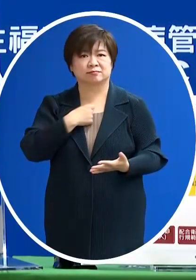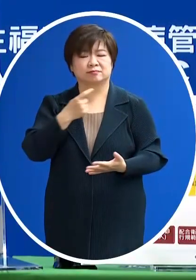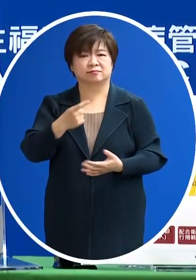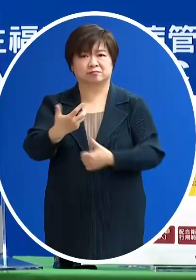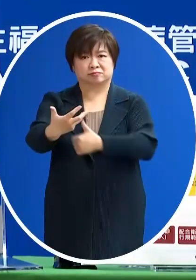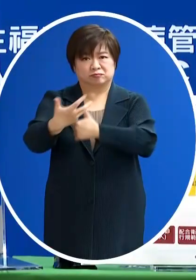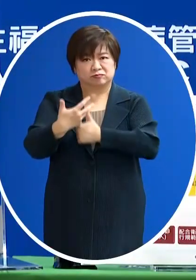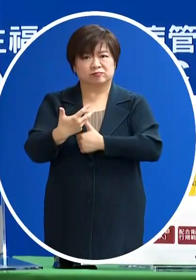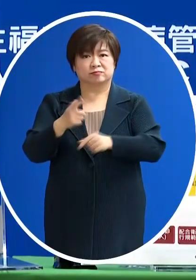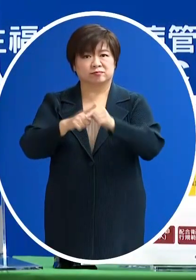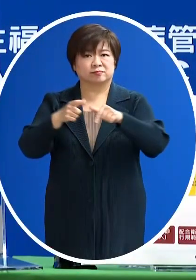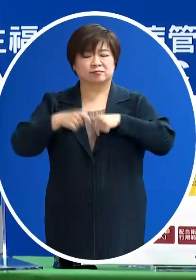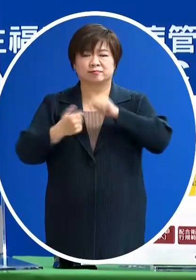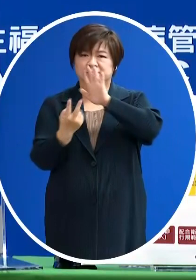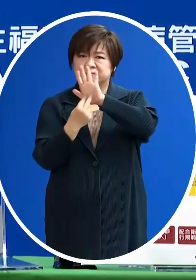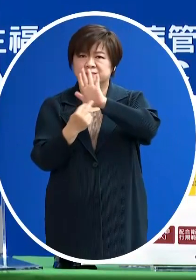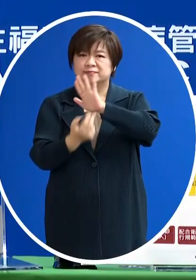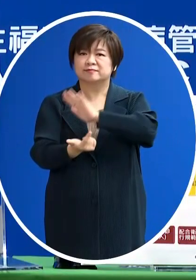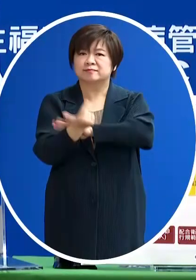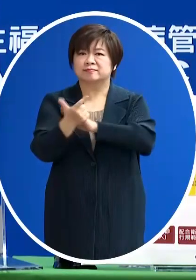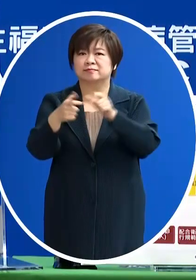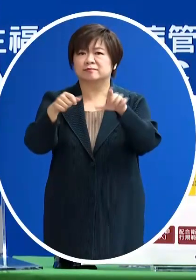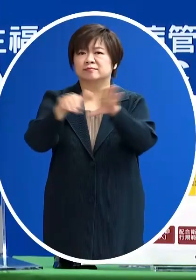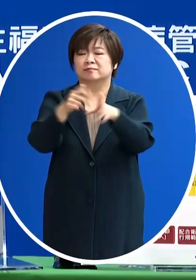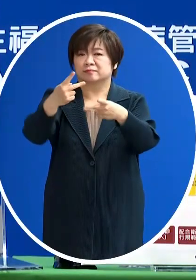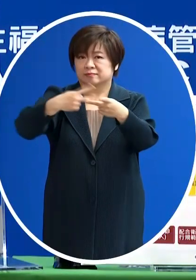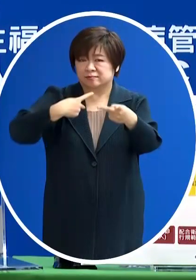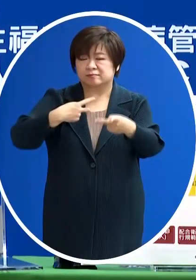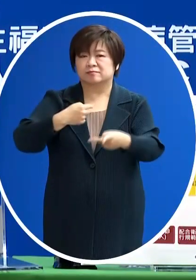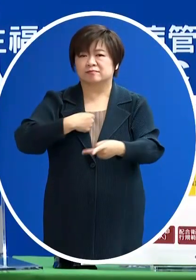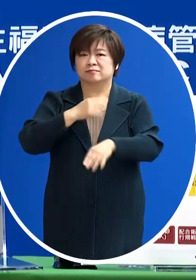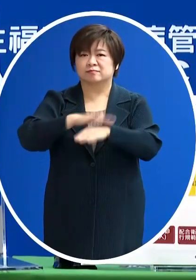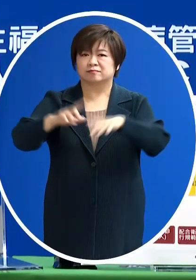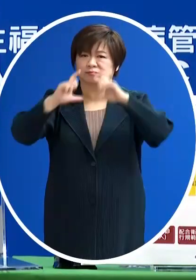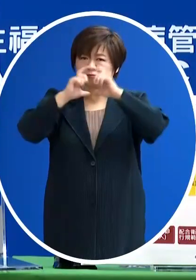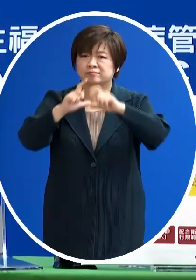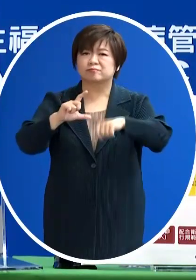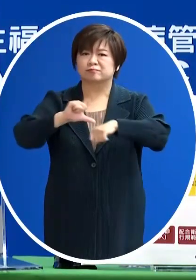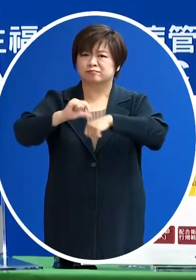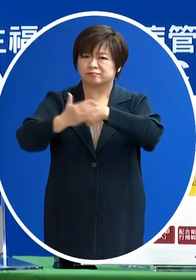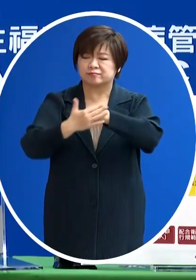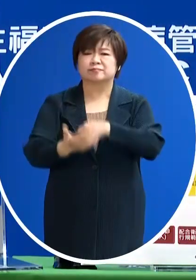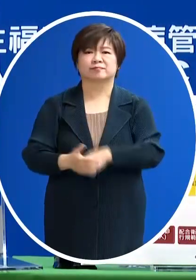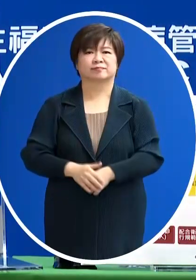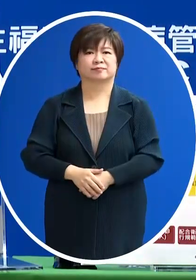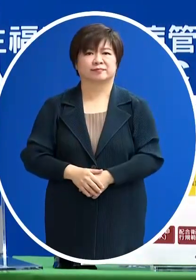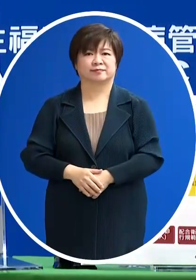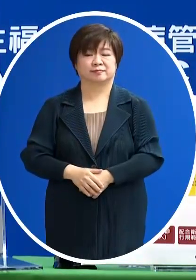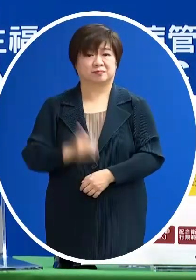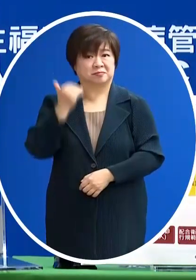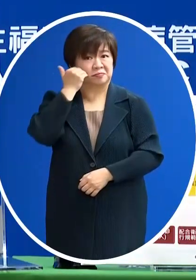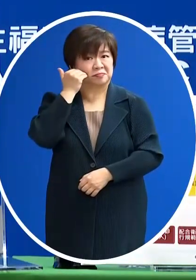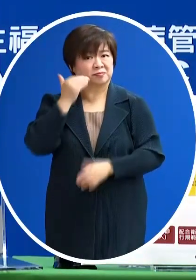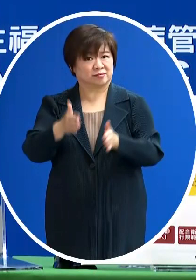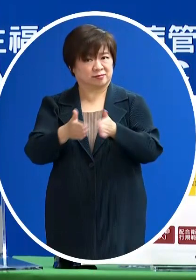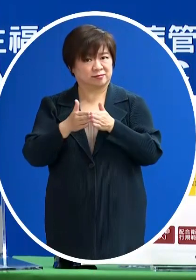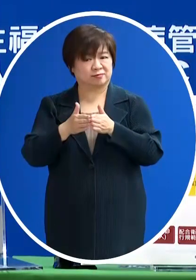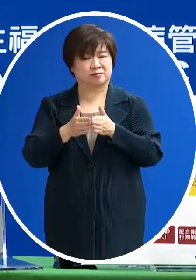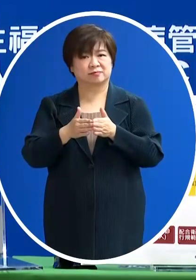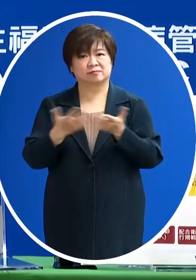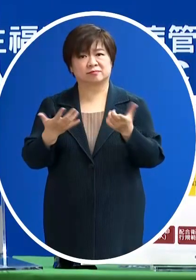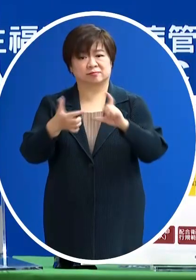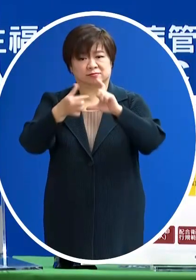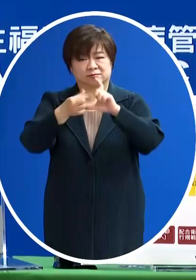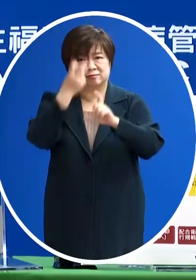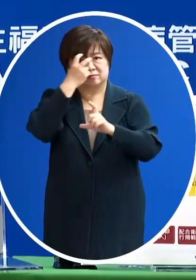澄清的，那就请尽快询问来，我们会尽快的来回答。那或者有需要的话也可以透过区